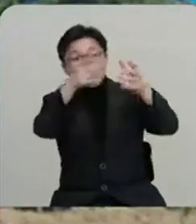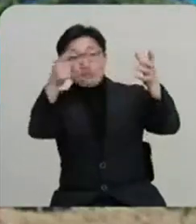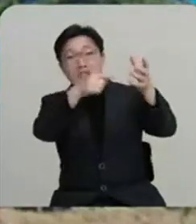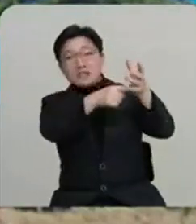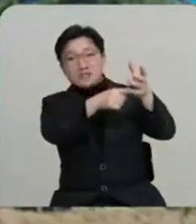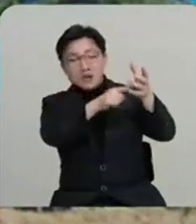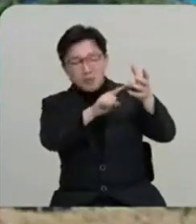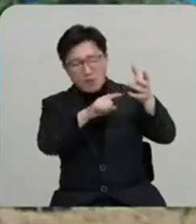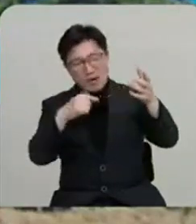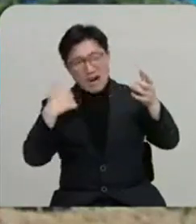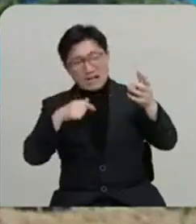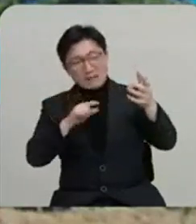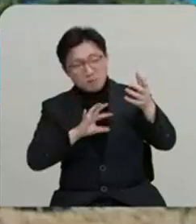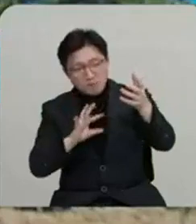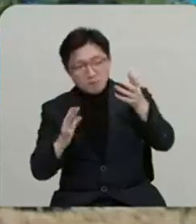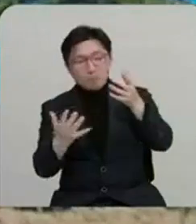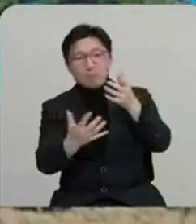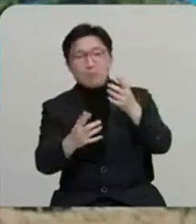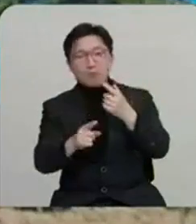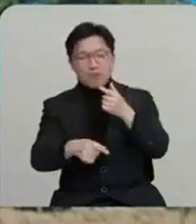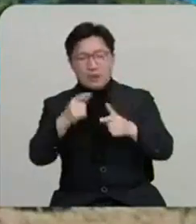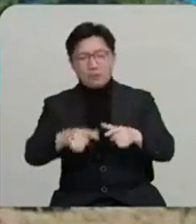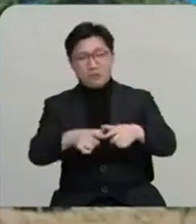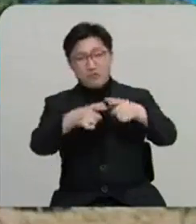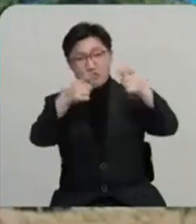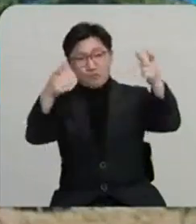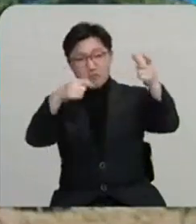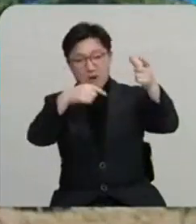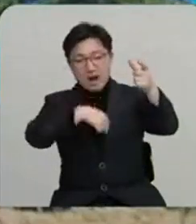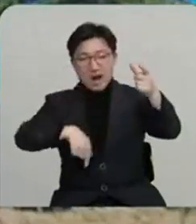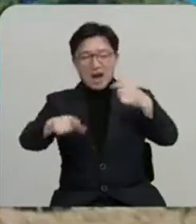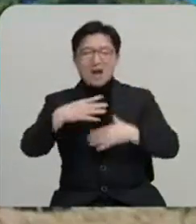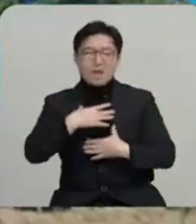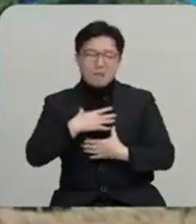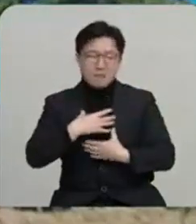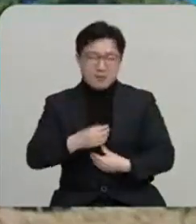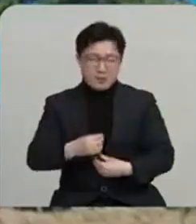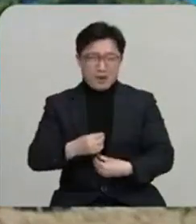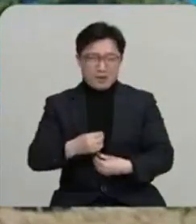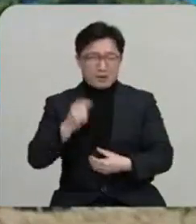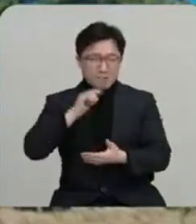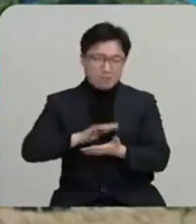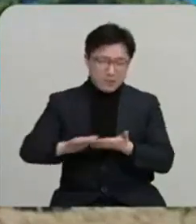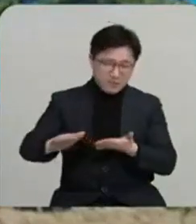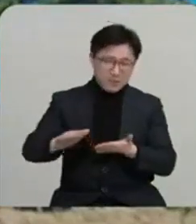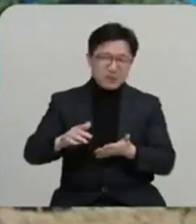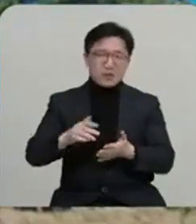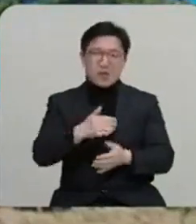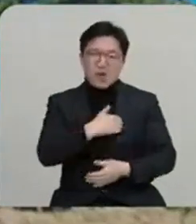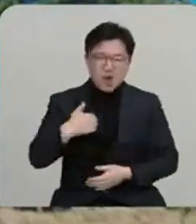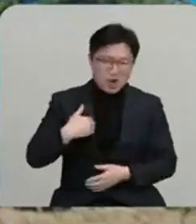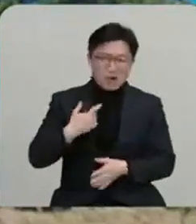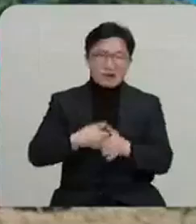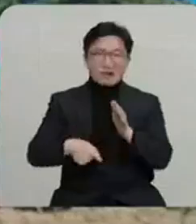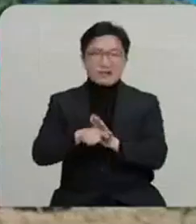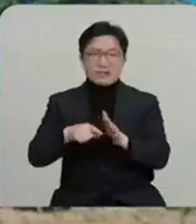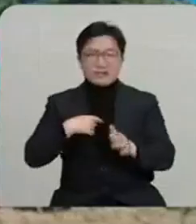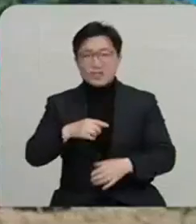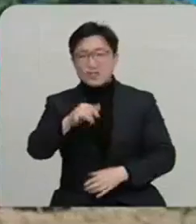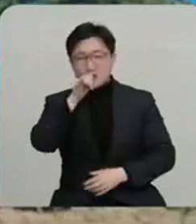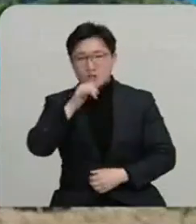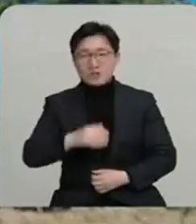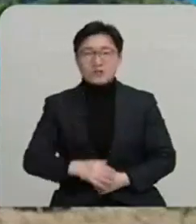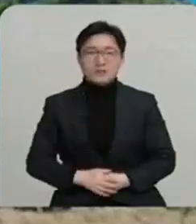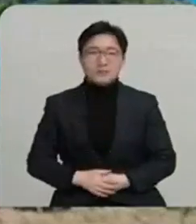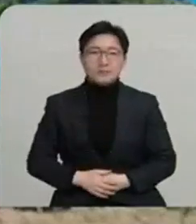해마다 이맘때쯤 그 아래에서 모두의 풍요와 또 안녕을 기원하는 당산제가 열립니다. 그 현장을 한문현 기자가